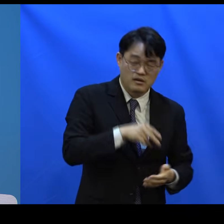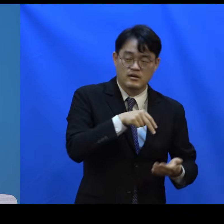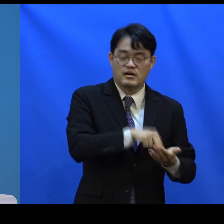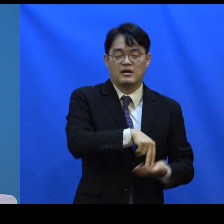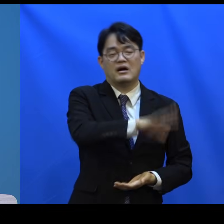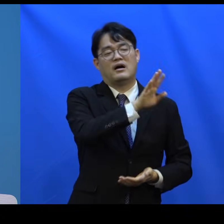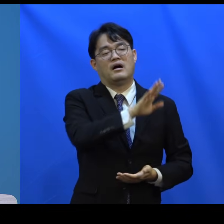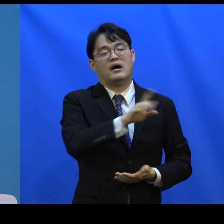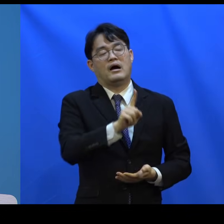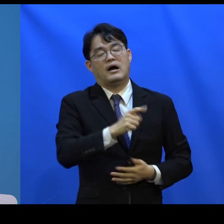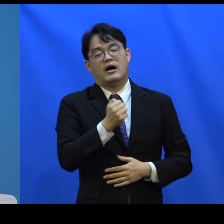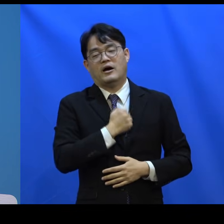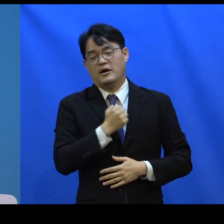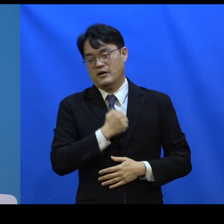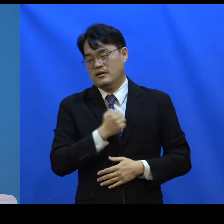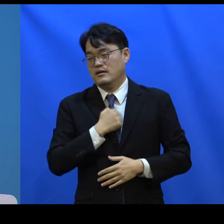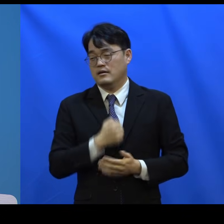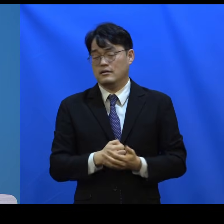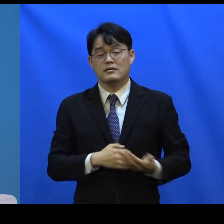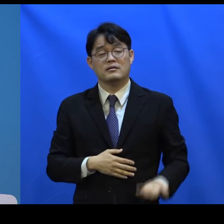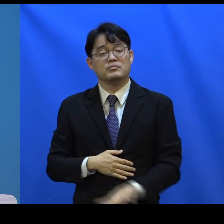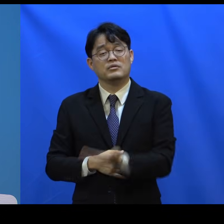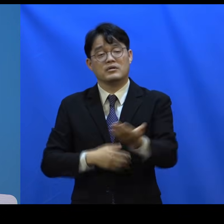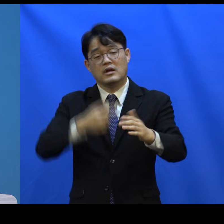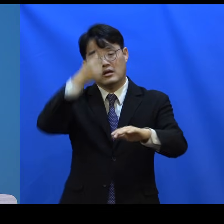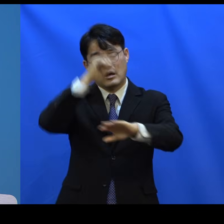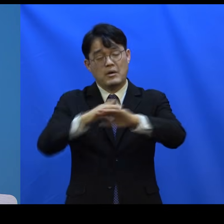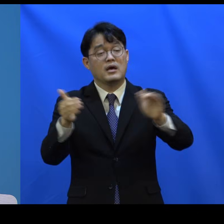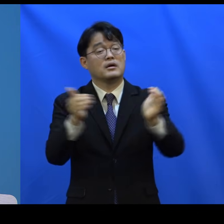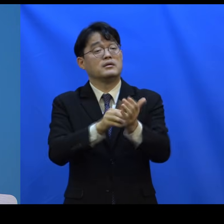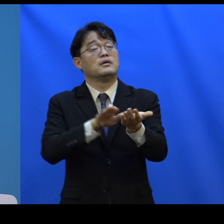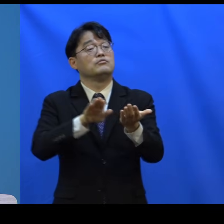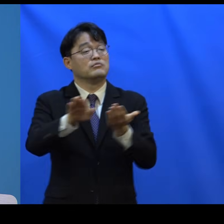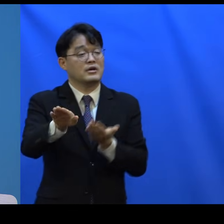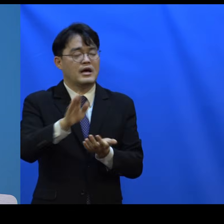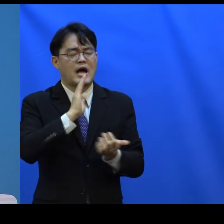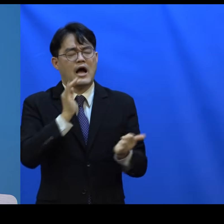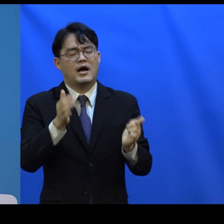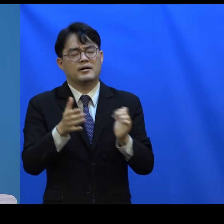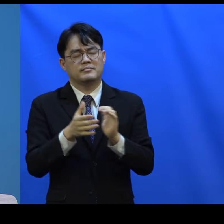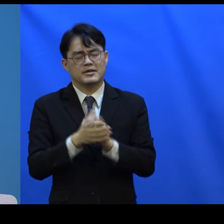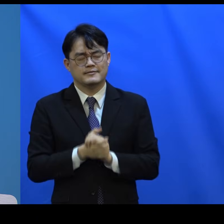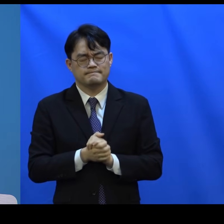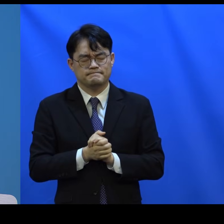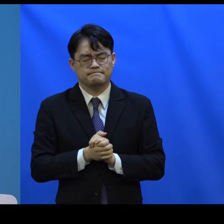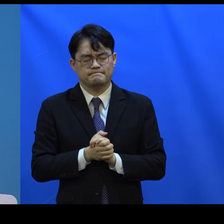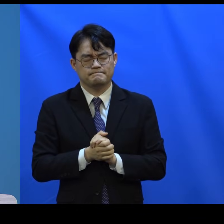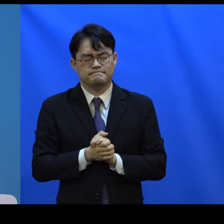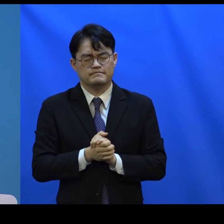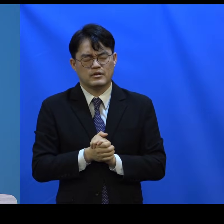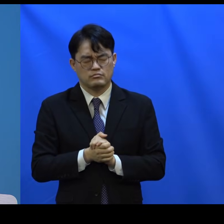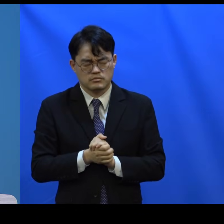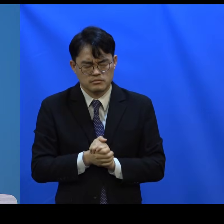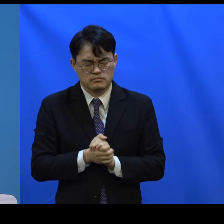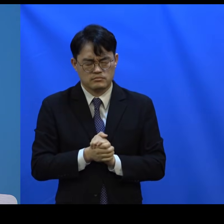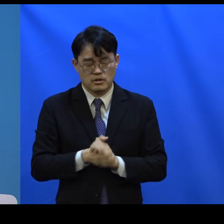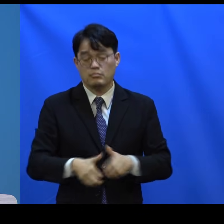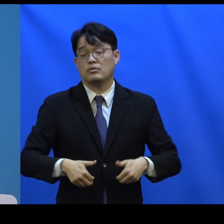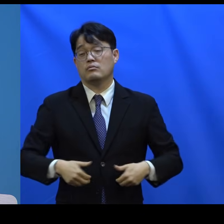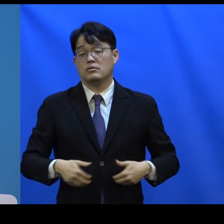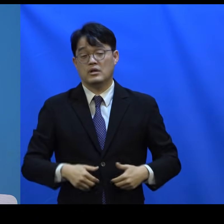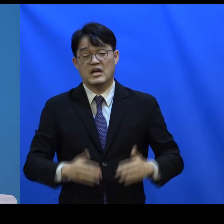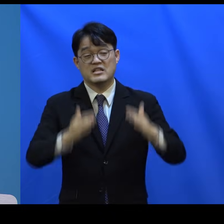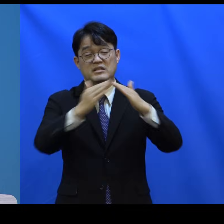여러분 예배 딱 마치고 난 다음에 그때 여운을 가져셔야 돼요. 여운. 뭐 정신없이 뭐 어디 지금 집에